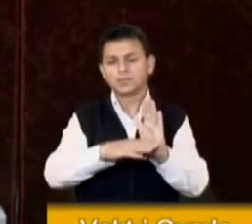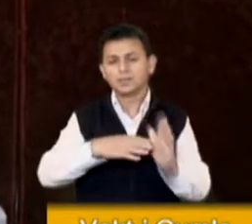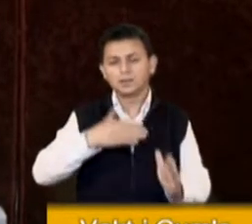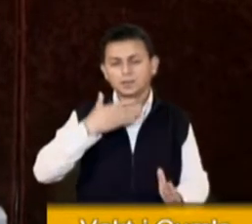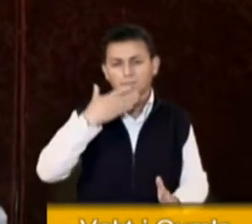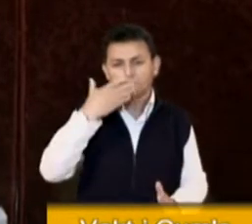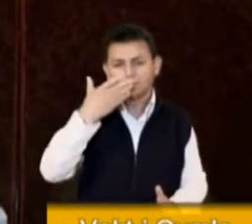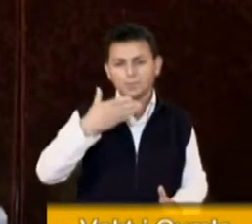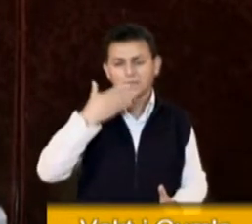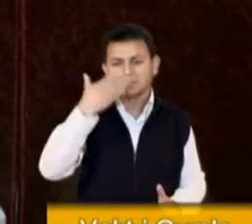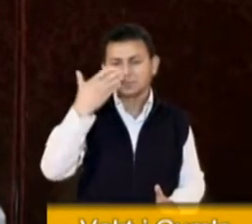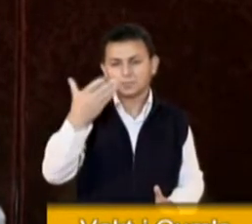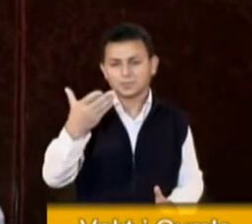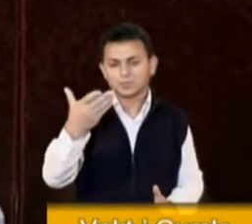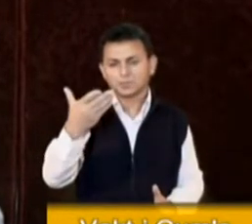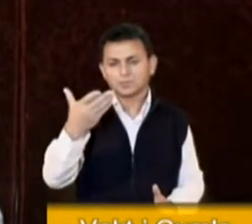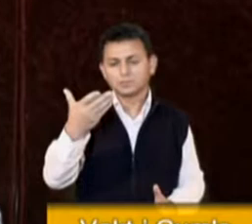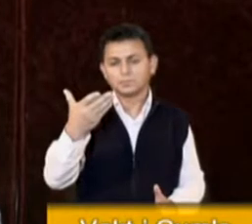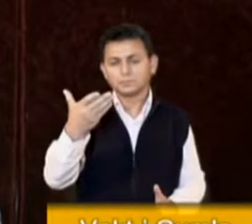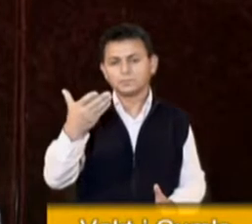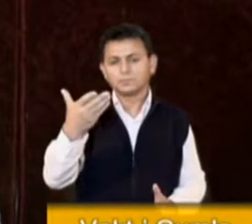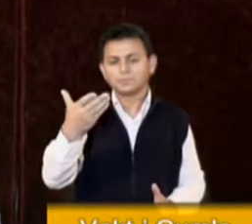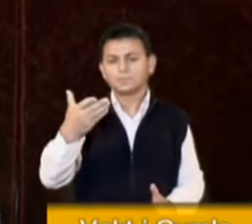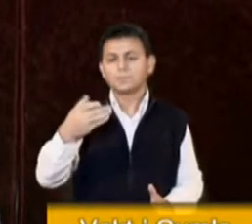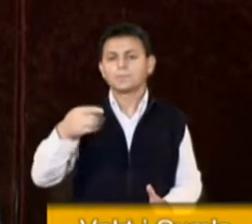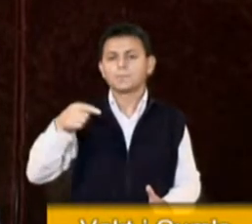tabiriyle isabetül ayn üzerinde durmuştuk.